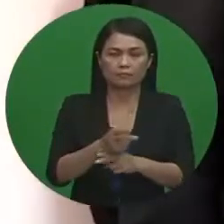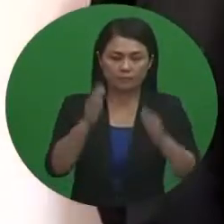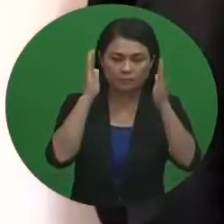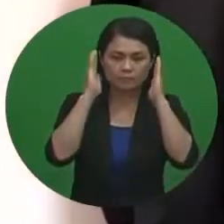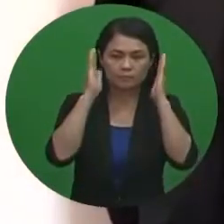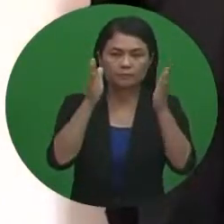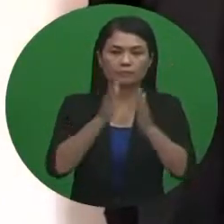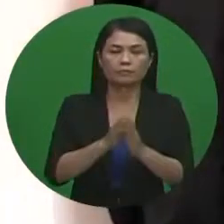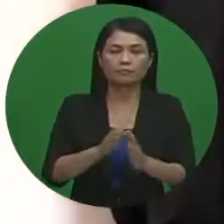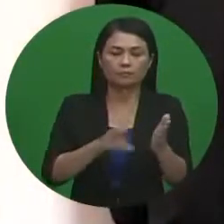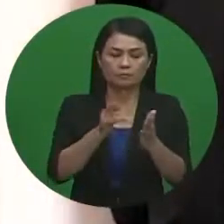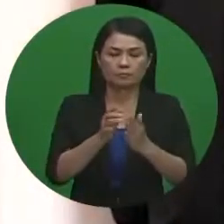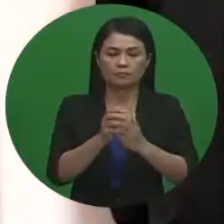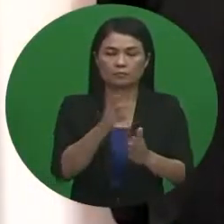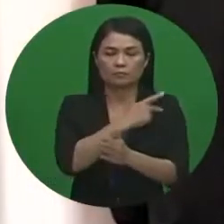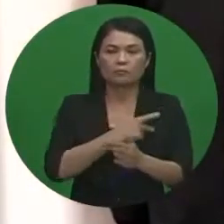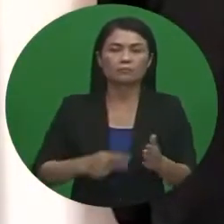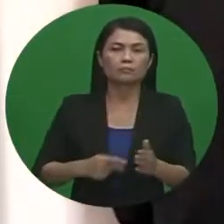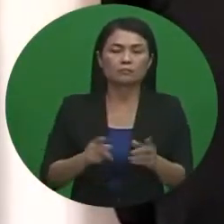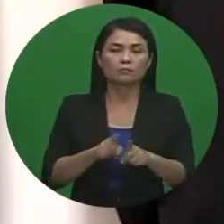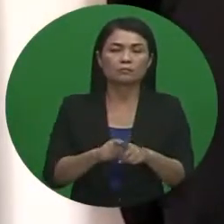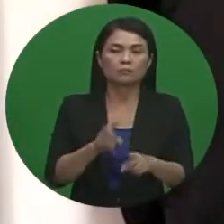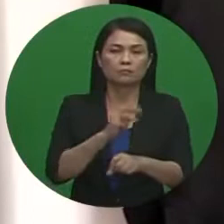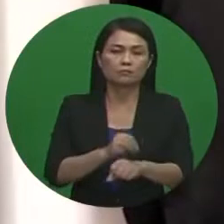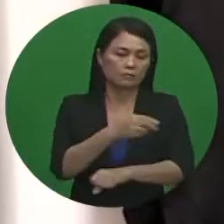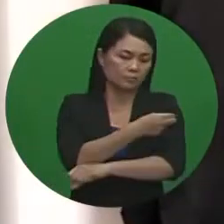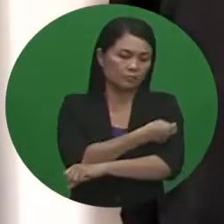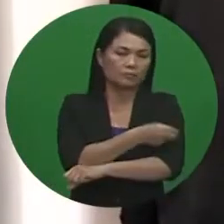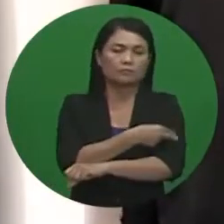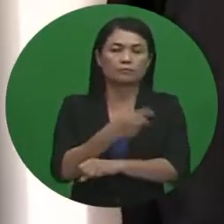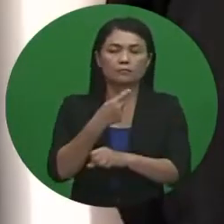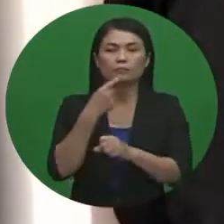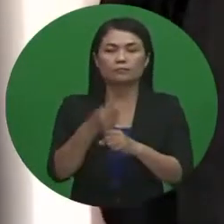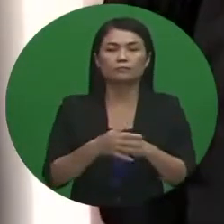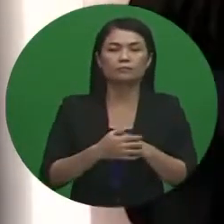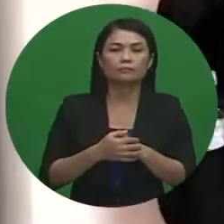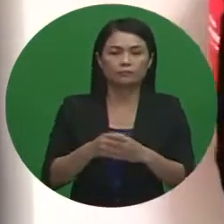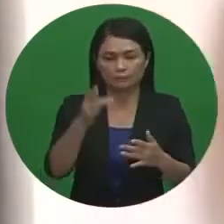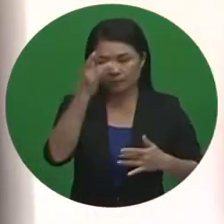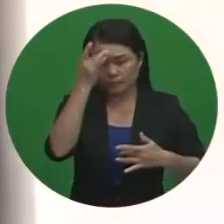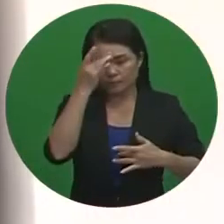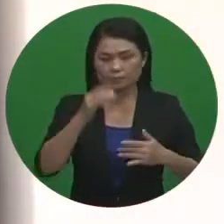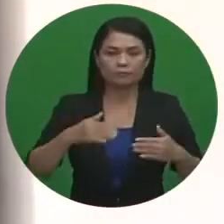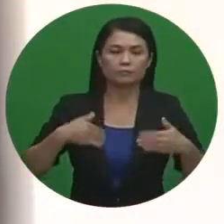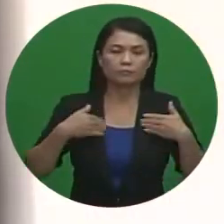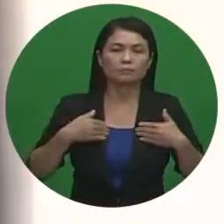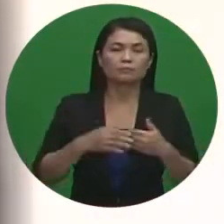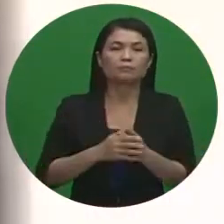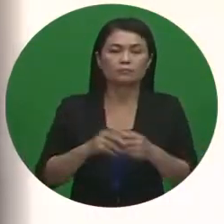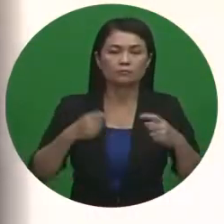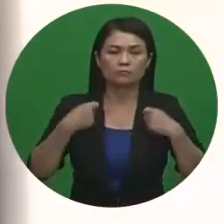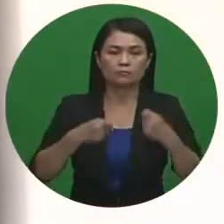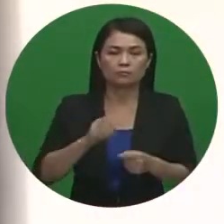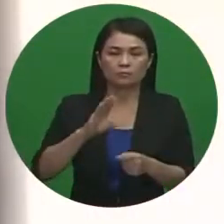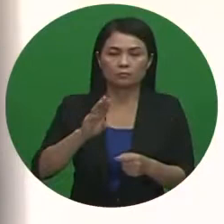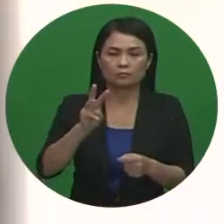កដាក់របស់រាជរដ្ឋាភិបាលក៏ដូចជាក្រសួងសុខាភិបាលបានបញ្ជាក់ថាជំងឺរលាកផ្លូវដង្ហើមដែលបង្កដោយវីរុសកូវីដ